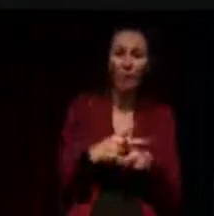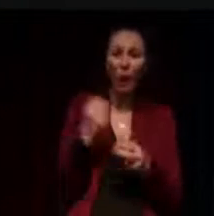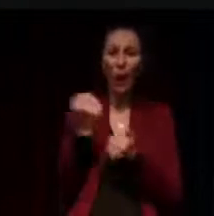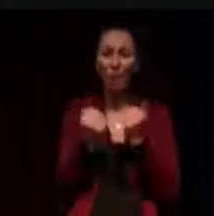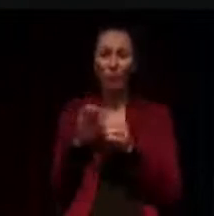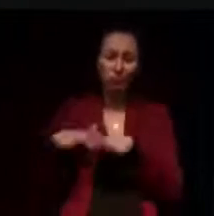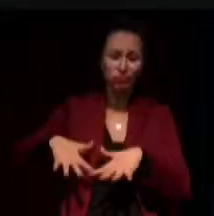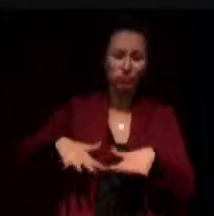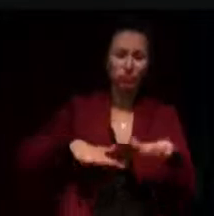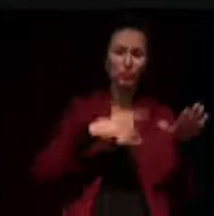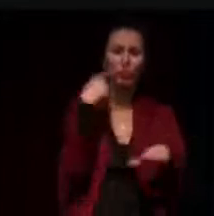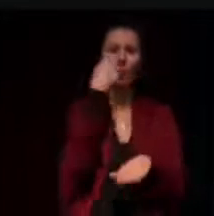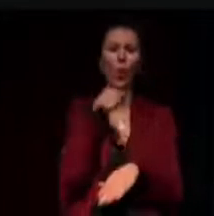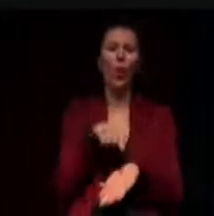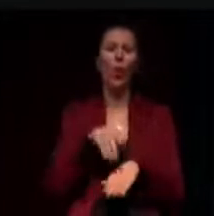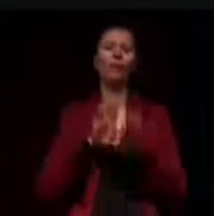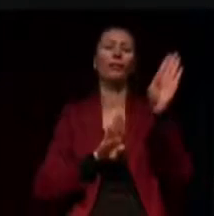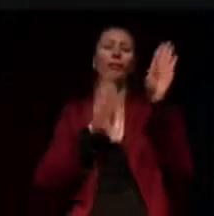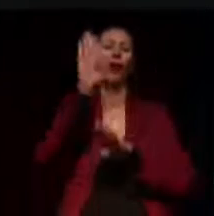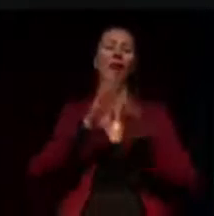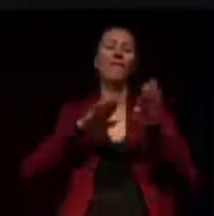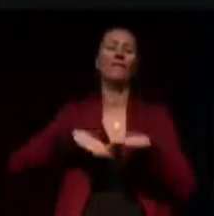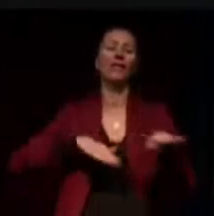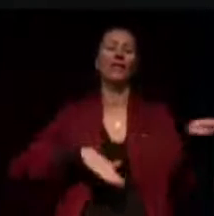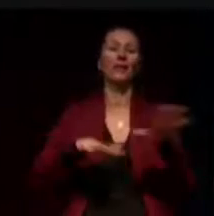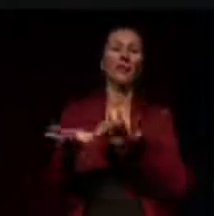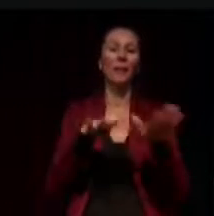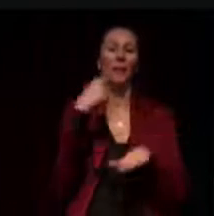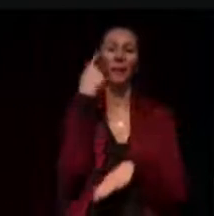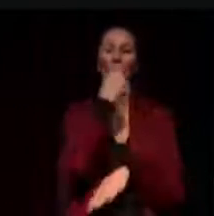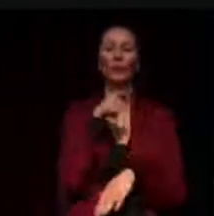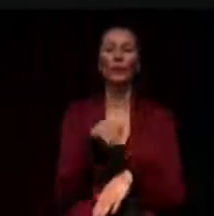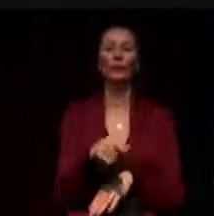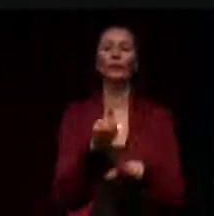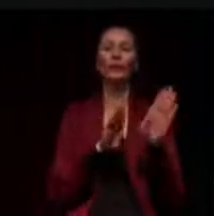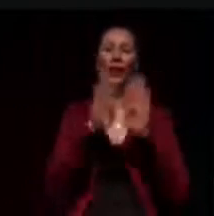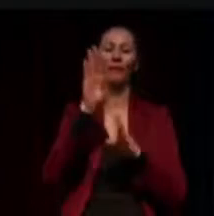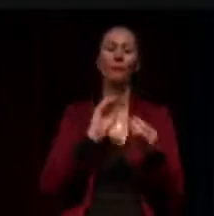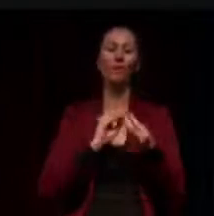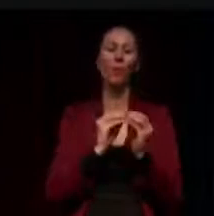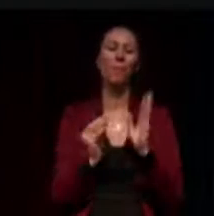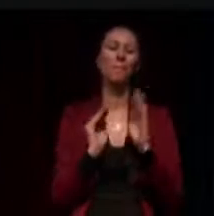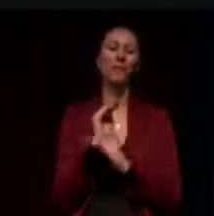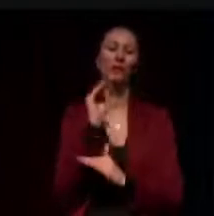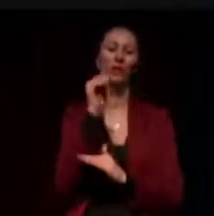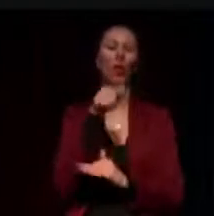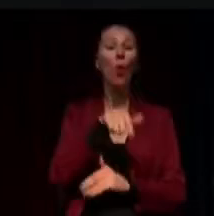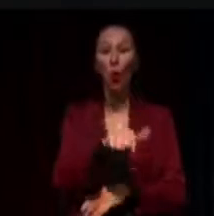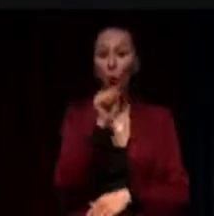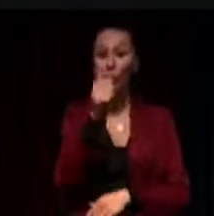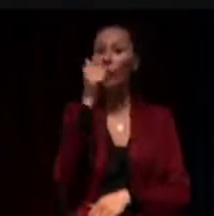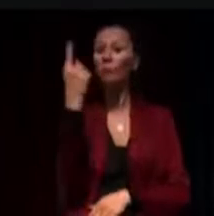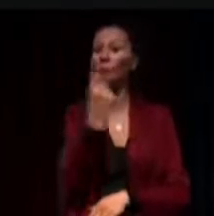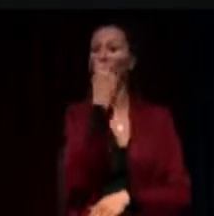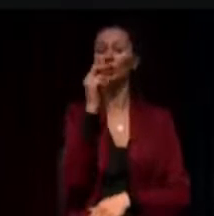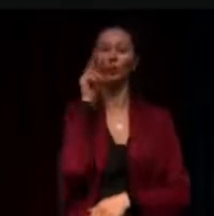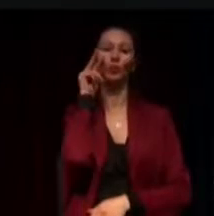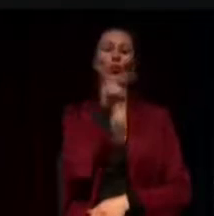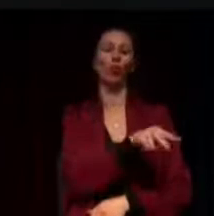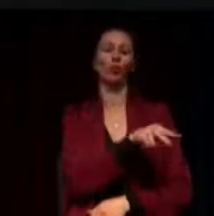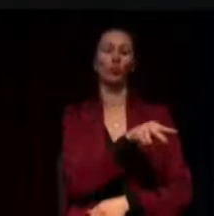sokağa döküldüler, araçlarına bindiler ve çok ciddi bir şekilde trafik problemi yaşandı. Ama o gün bir şey daha